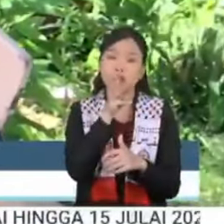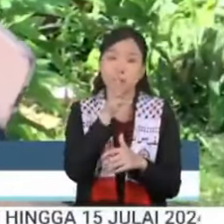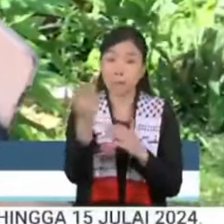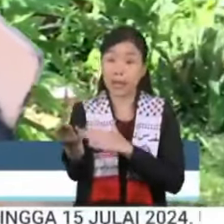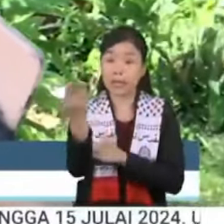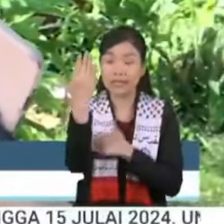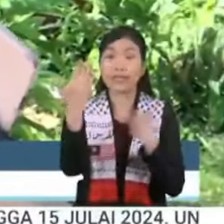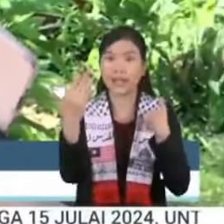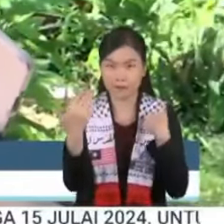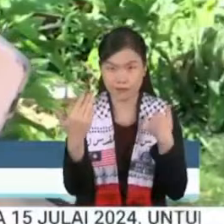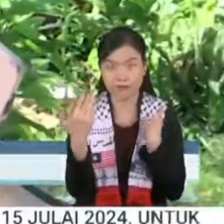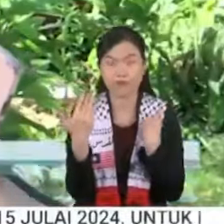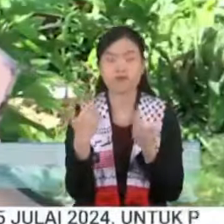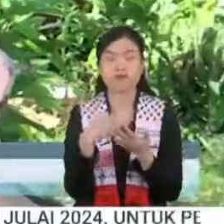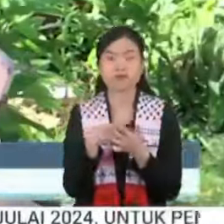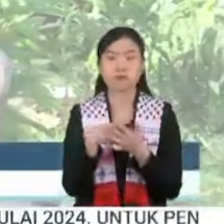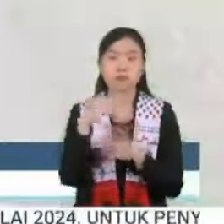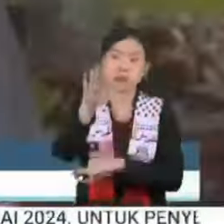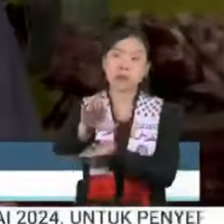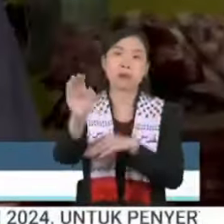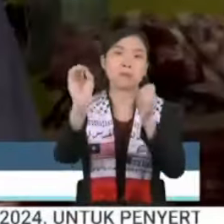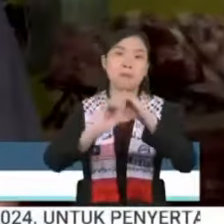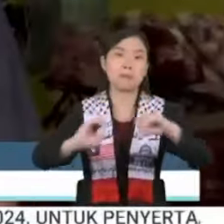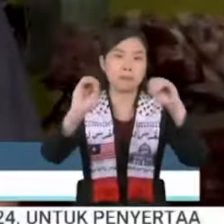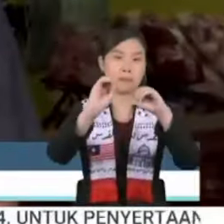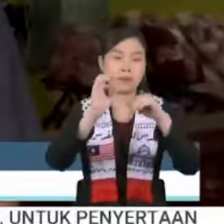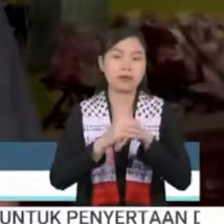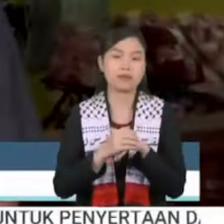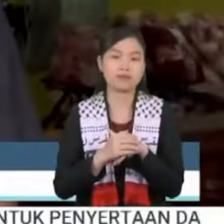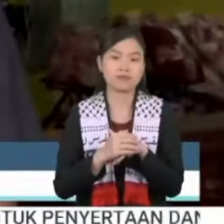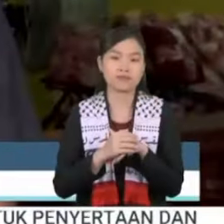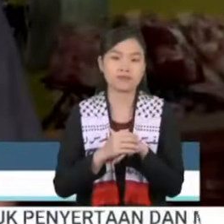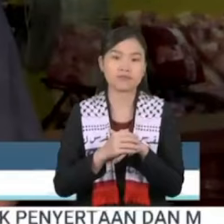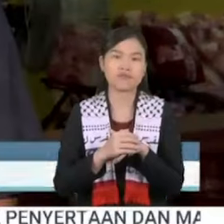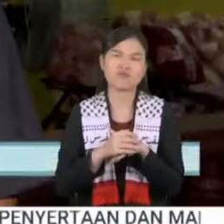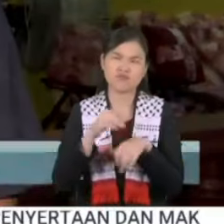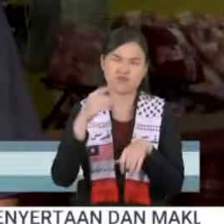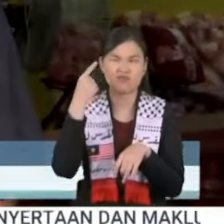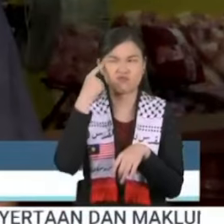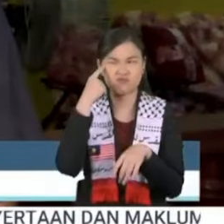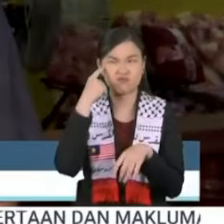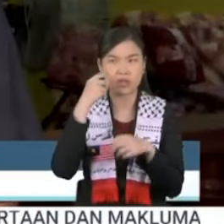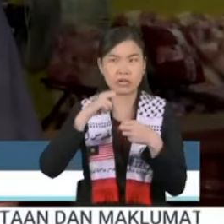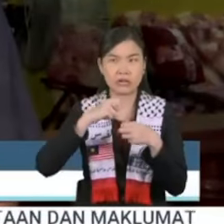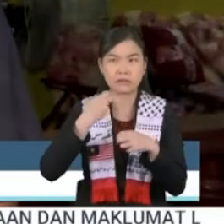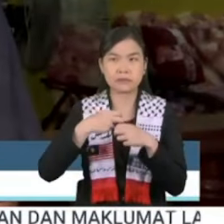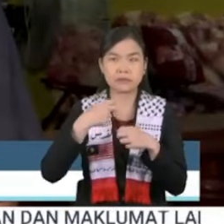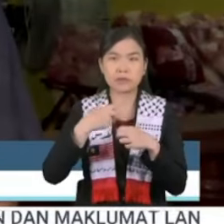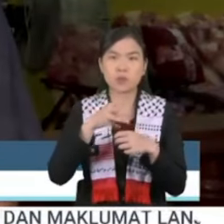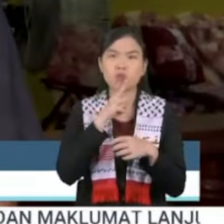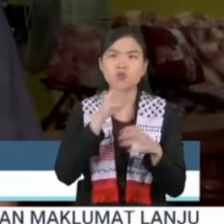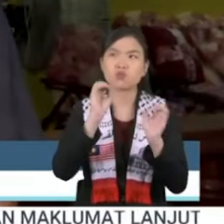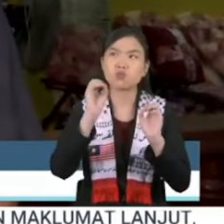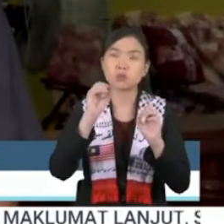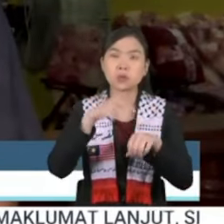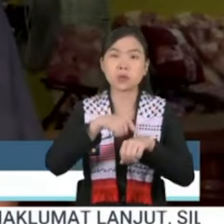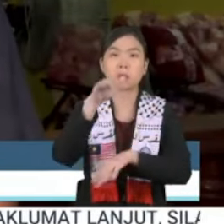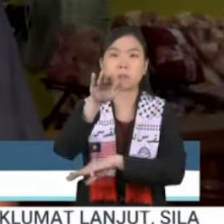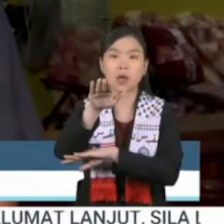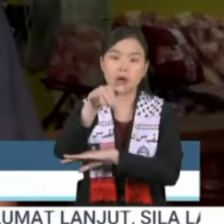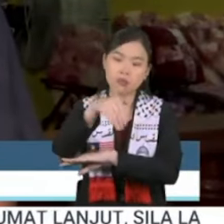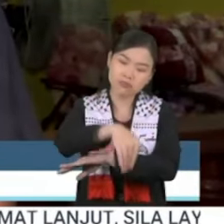pagi, petang tak ada. Kalau nak ada masalah pun, time maghrib lah. Time orang balik kerja, lepas tu malam dalam